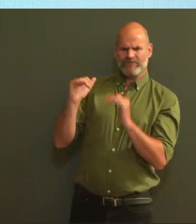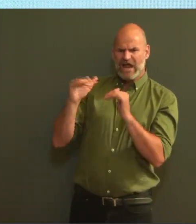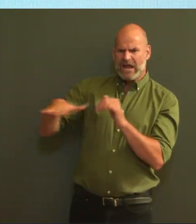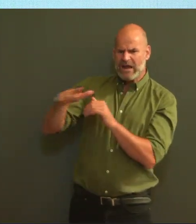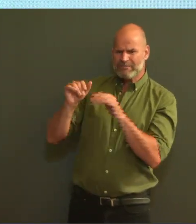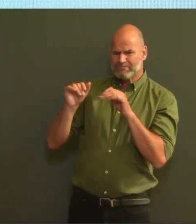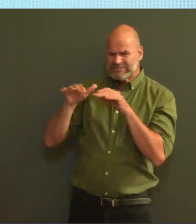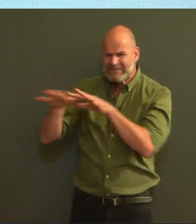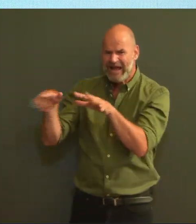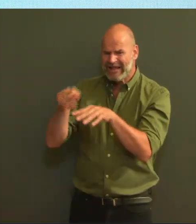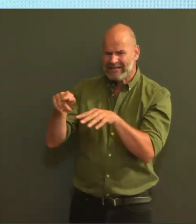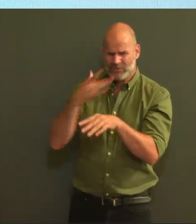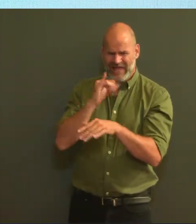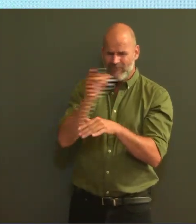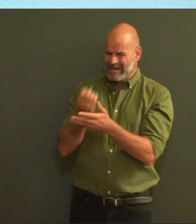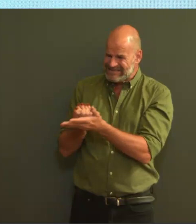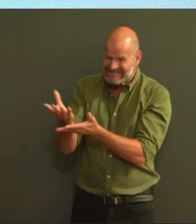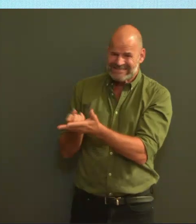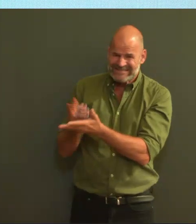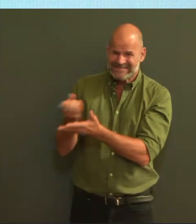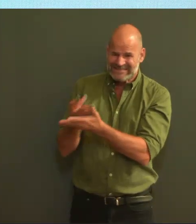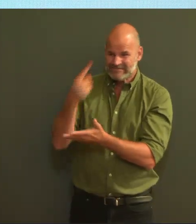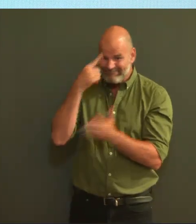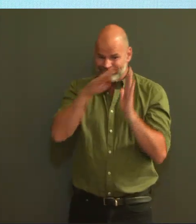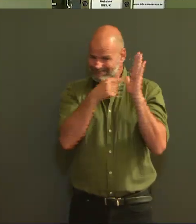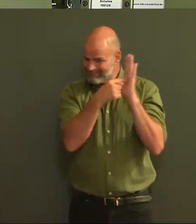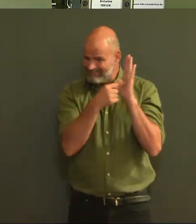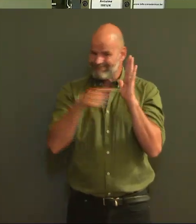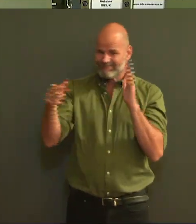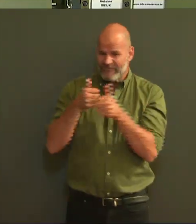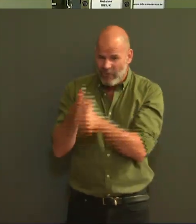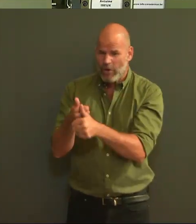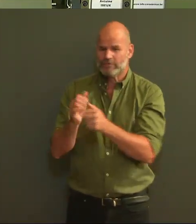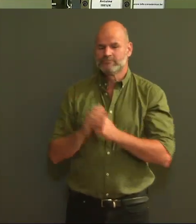andere maatregelen. Een integrale aanpak is cruciaal.